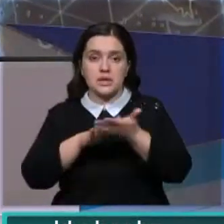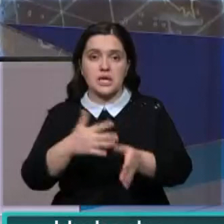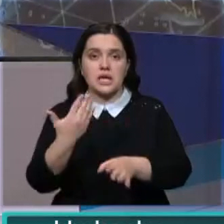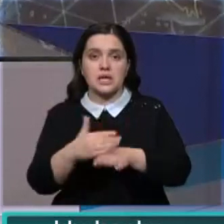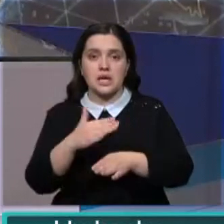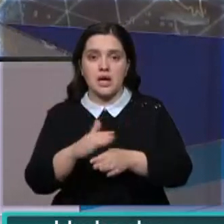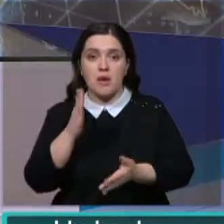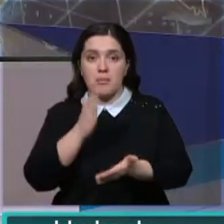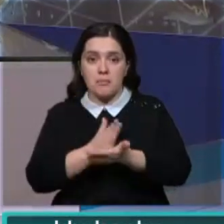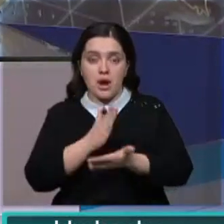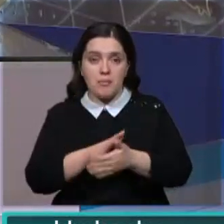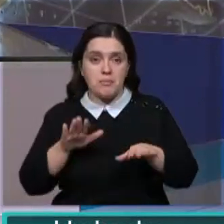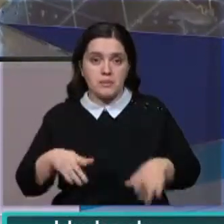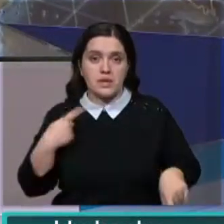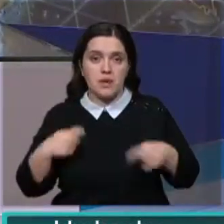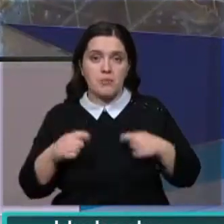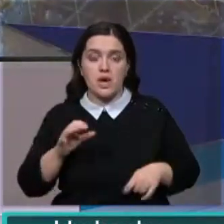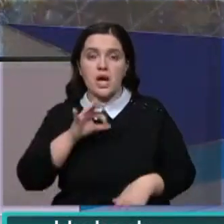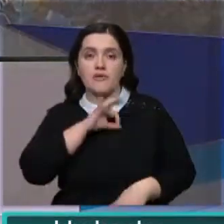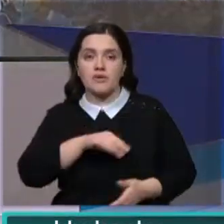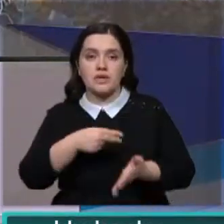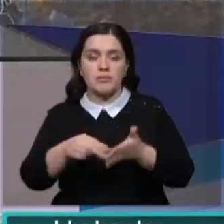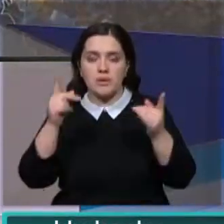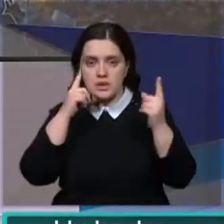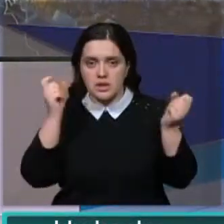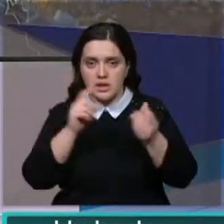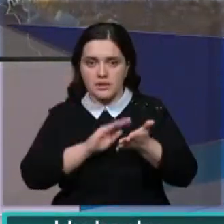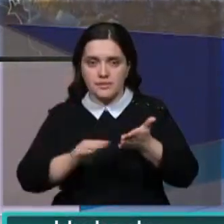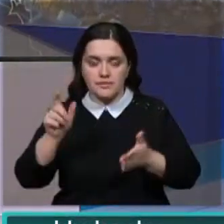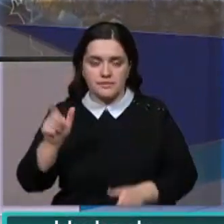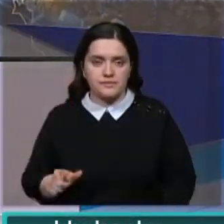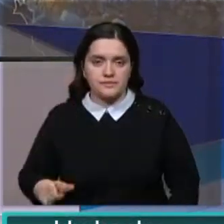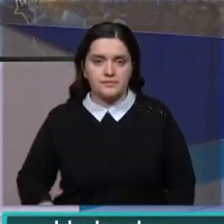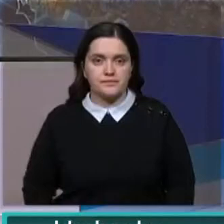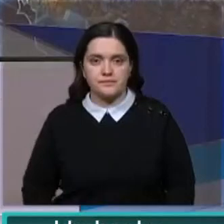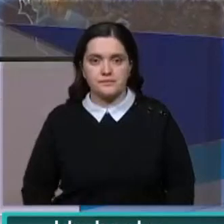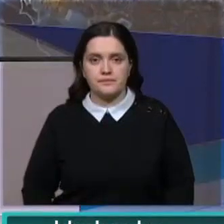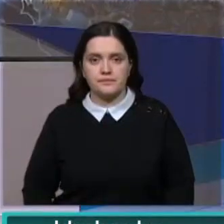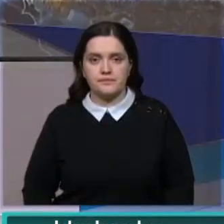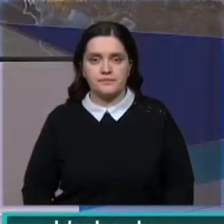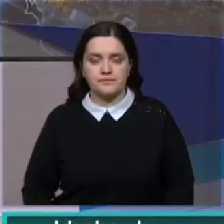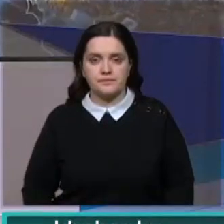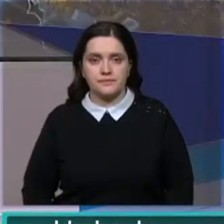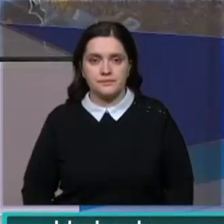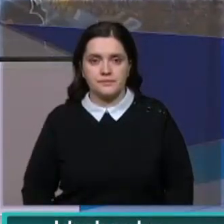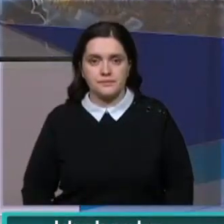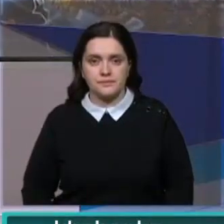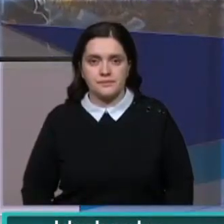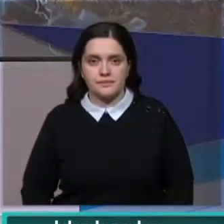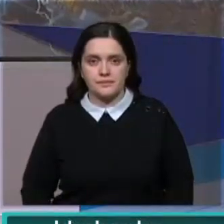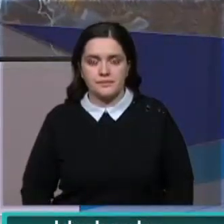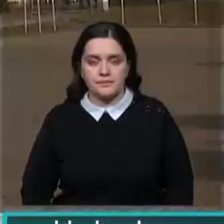при подаче кредитной заявки прямо на ярмарке. Как выгодно приобрести жилье, выясняла наш корреспондент Катерина Попкова.